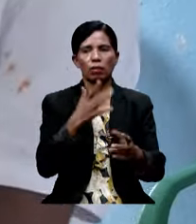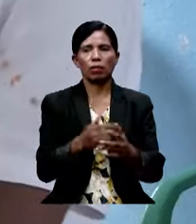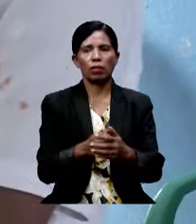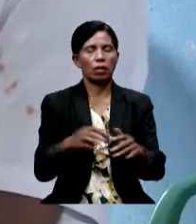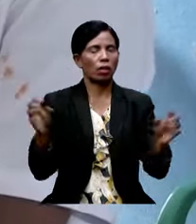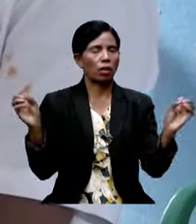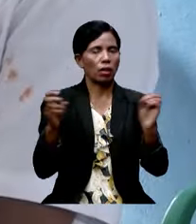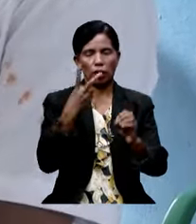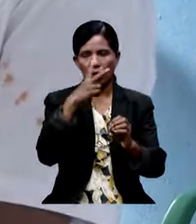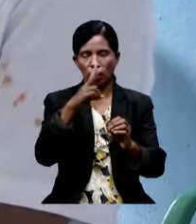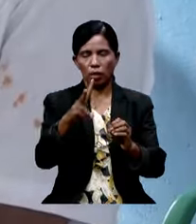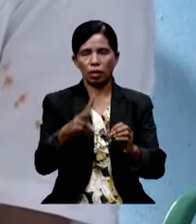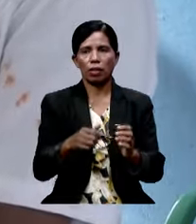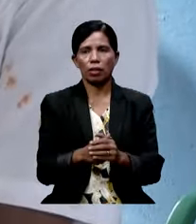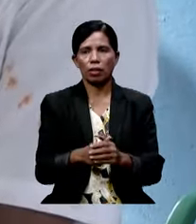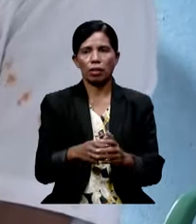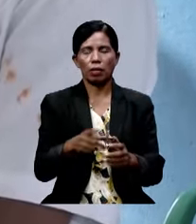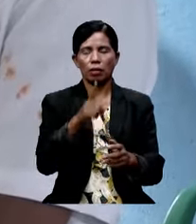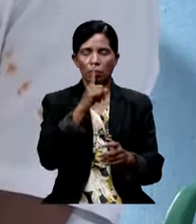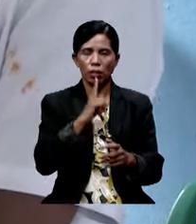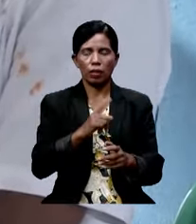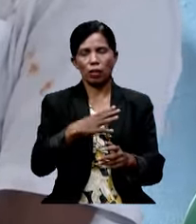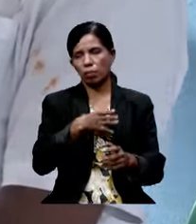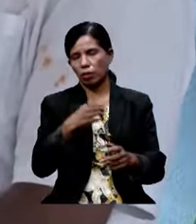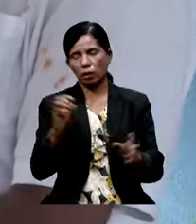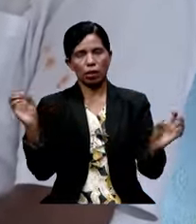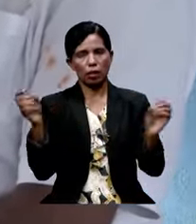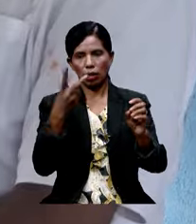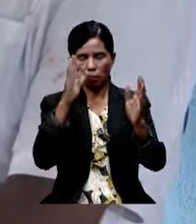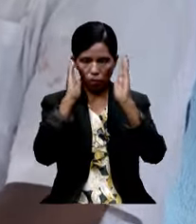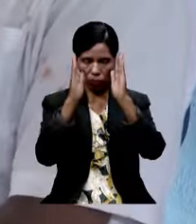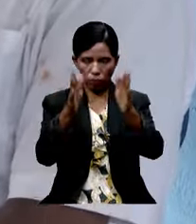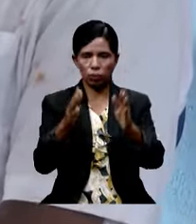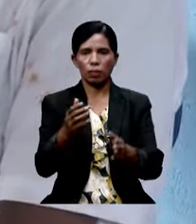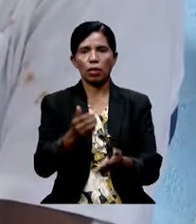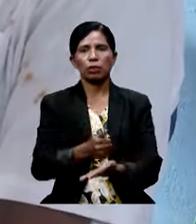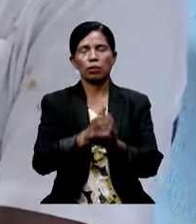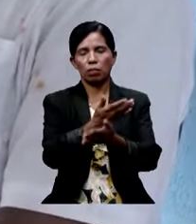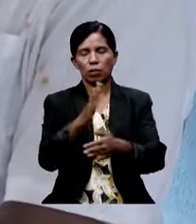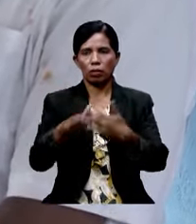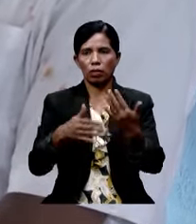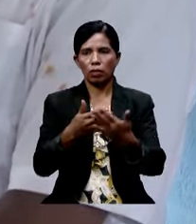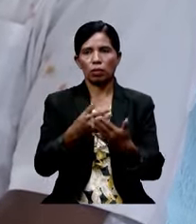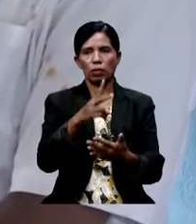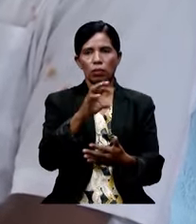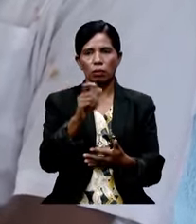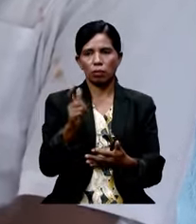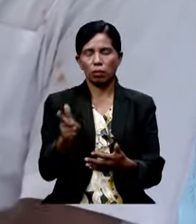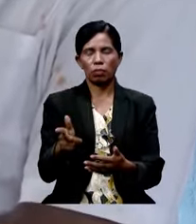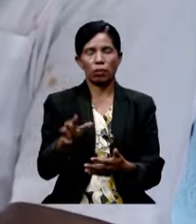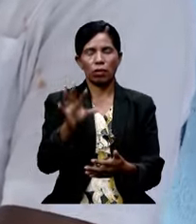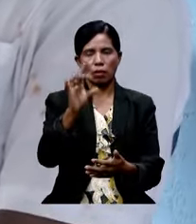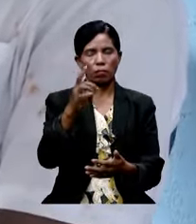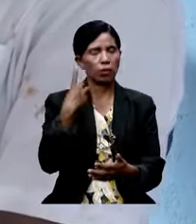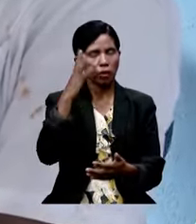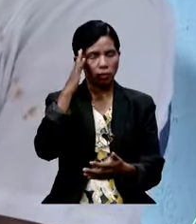la hareba obe meanga, mutinga, laiha, ne ba imi outro. Ne 2028 mah kita hanya invali kor. Agora ne